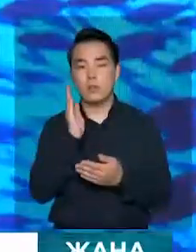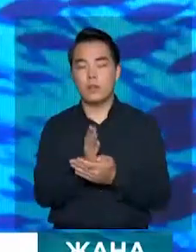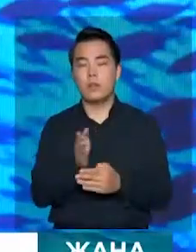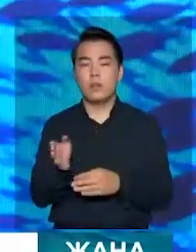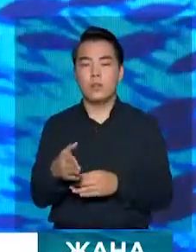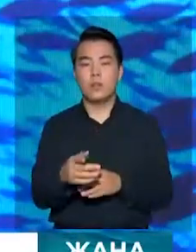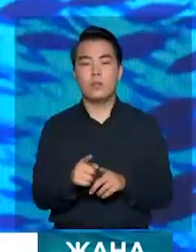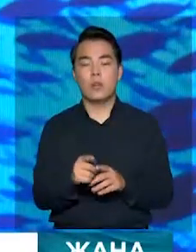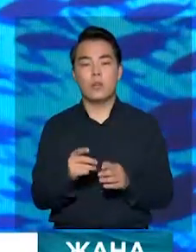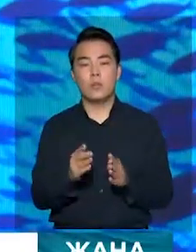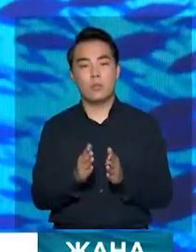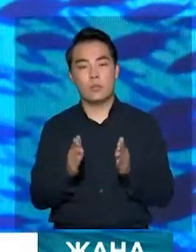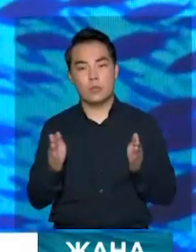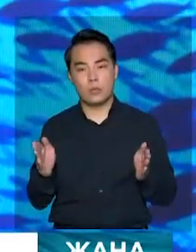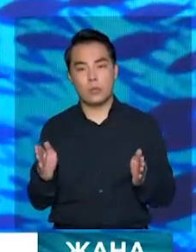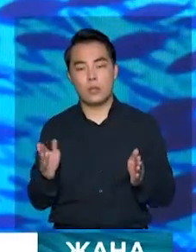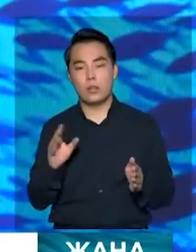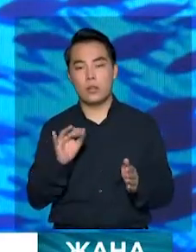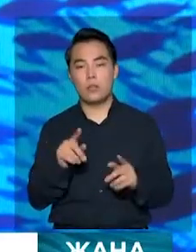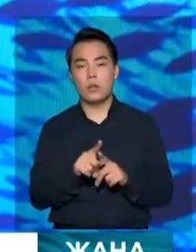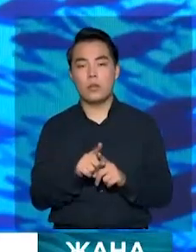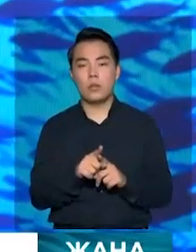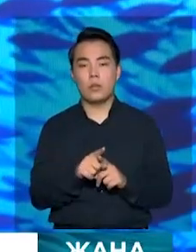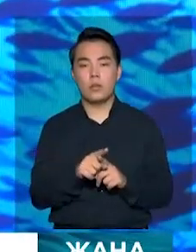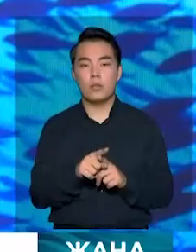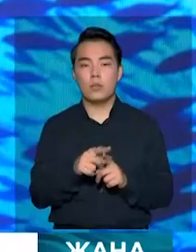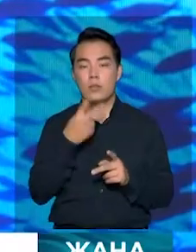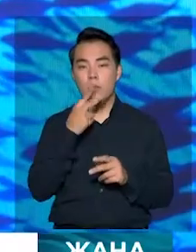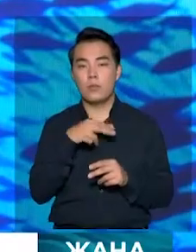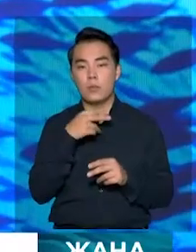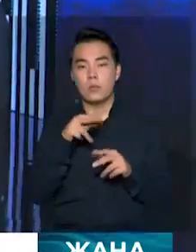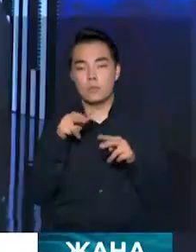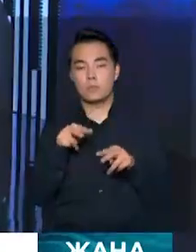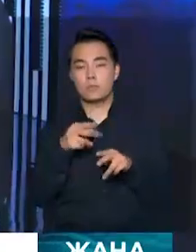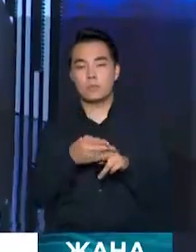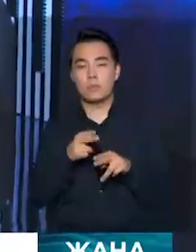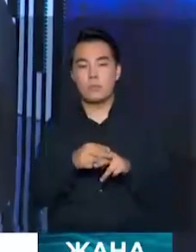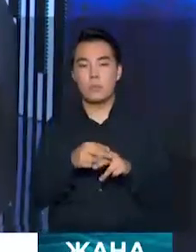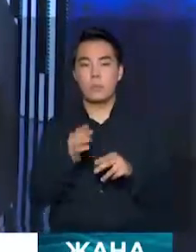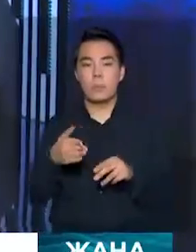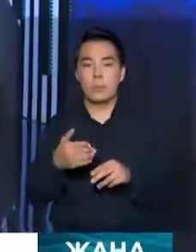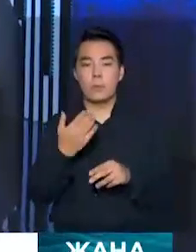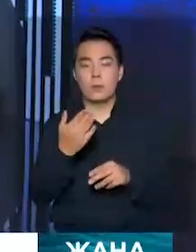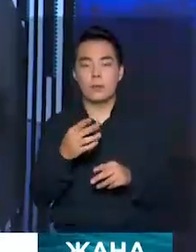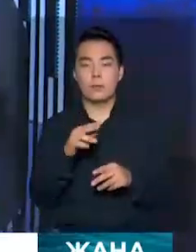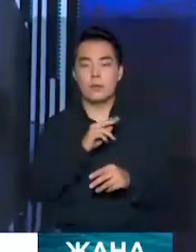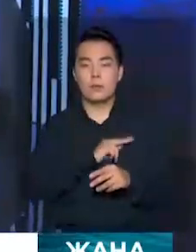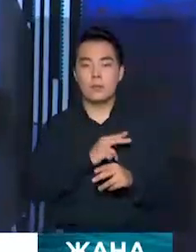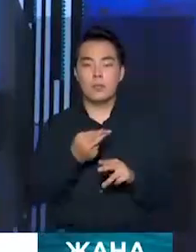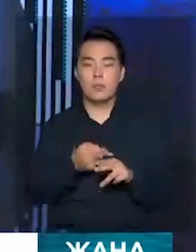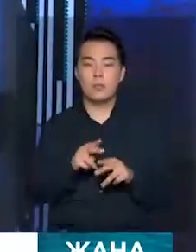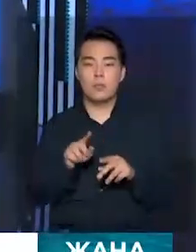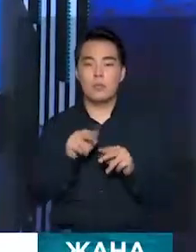балық өсіруге, балықты емдеуге, сондай балық шаруашылығына жалпы